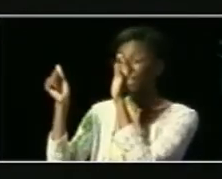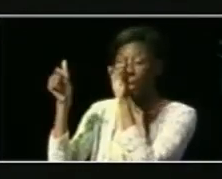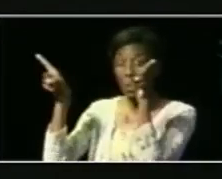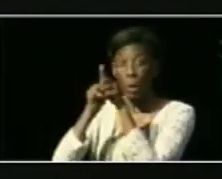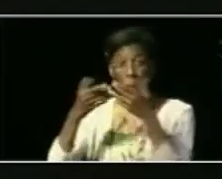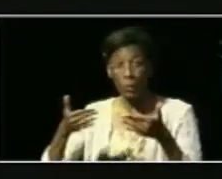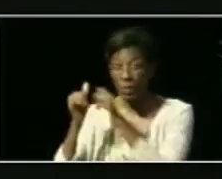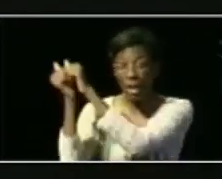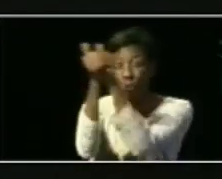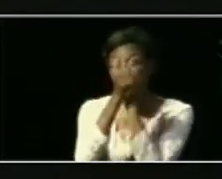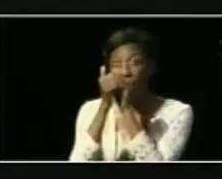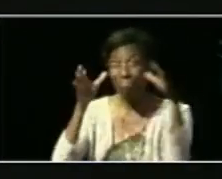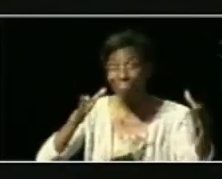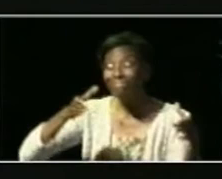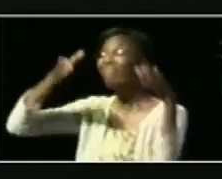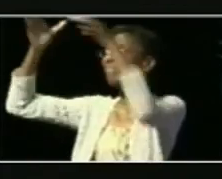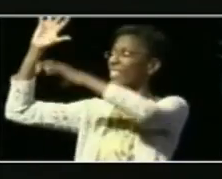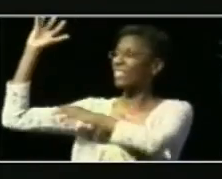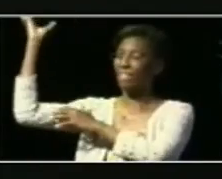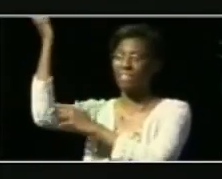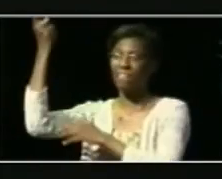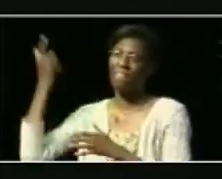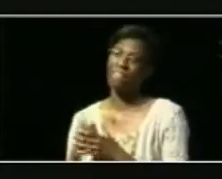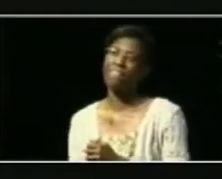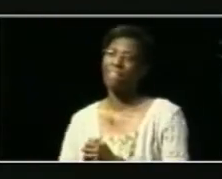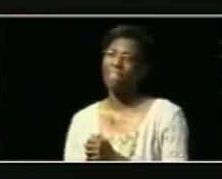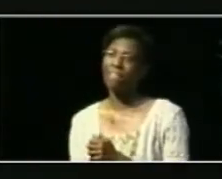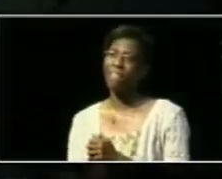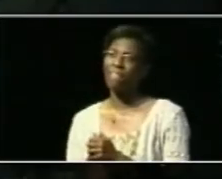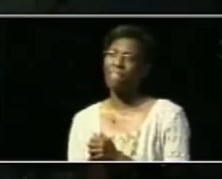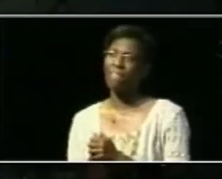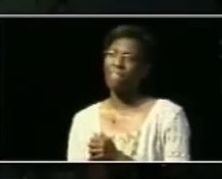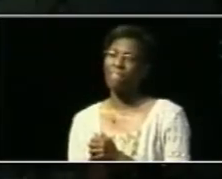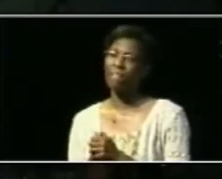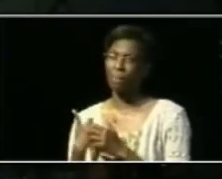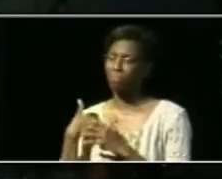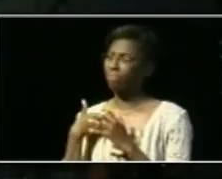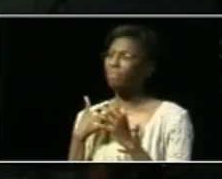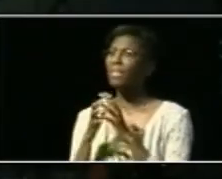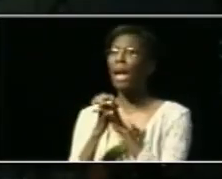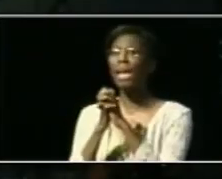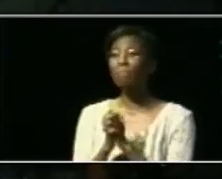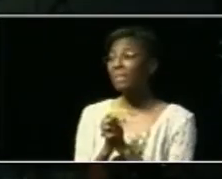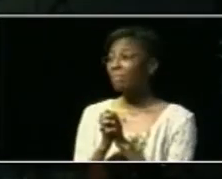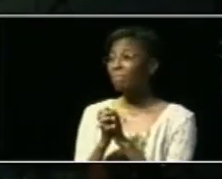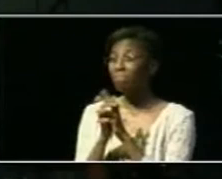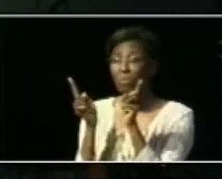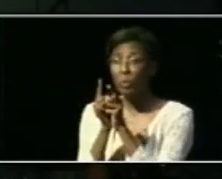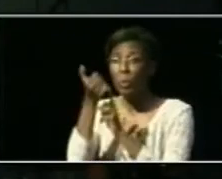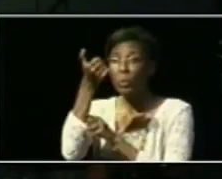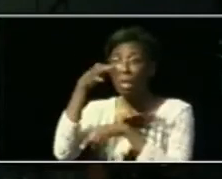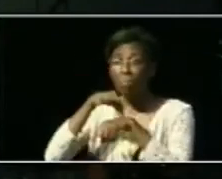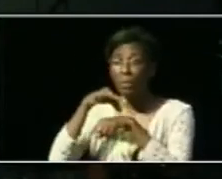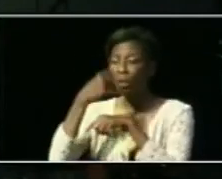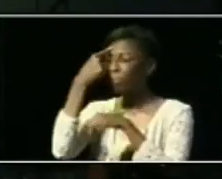Would you pray earnestly right now for just 1 minute for the Holy Spirit to enter and fall